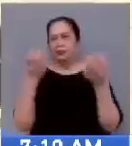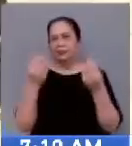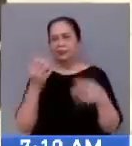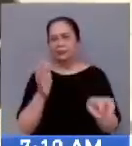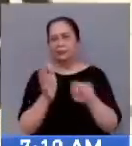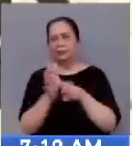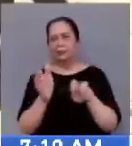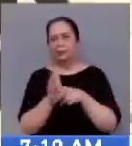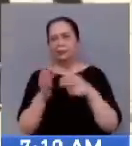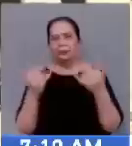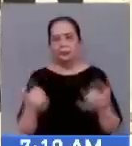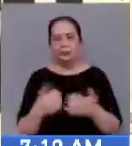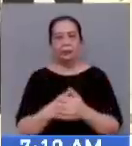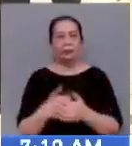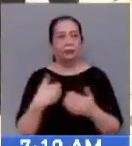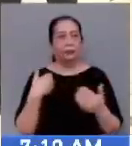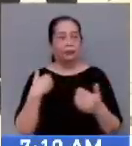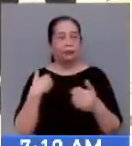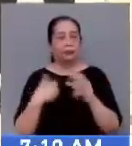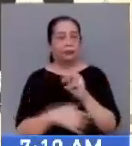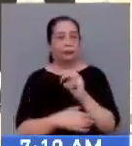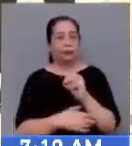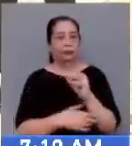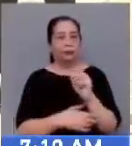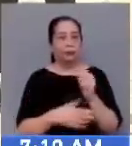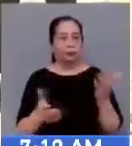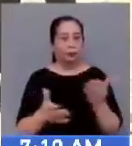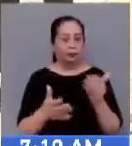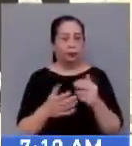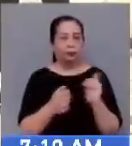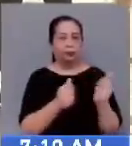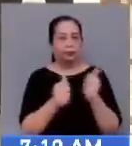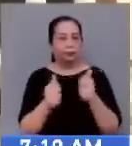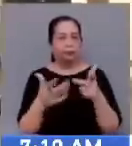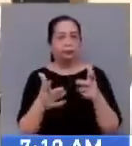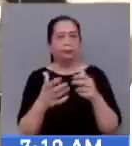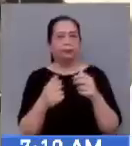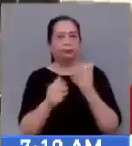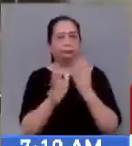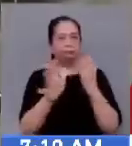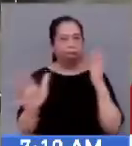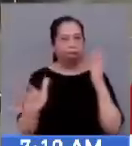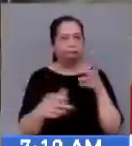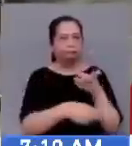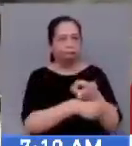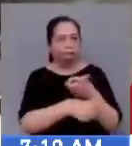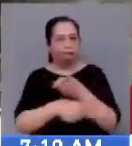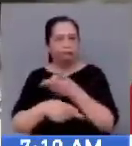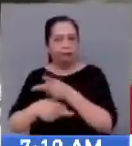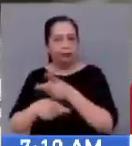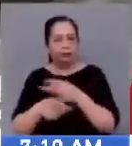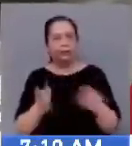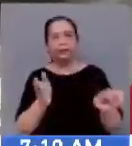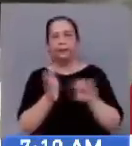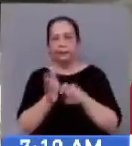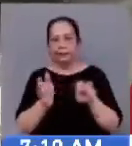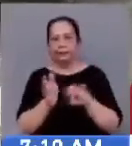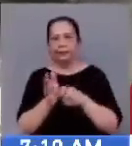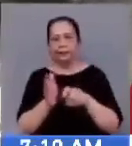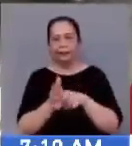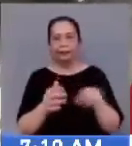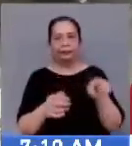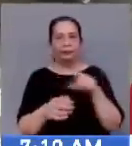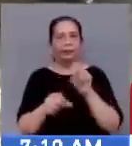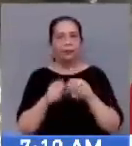May mga kawanin ng MMDA dito na nag-aayos ng pila at nagmamando rin sa pagsakay ng mga pasahero para mas